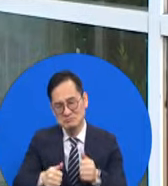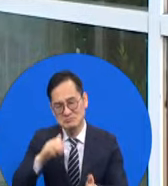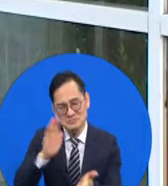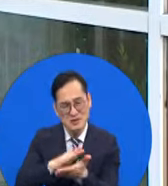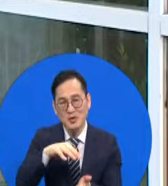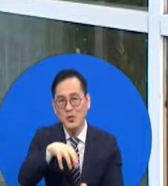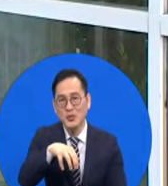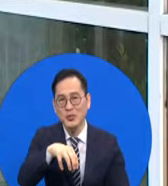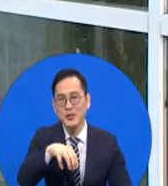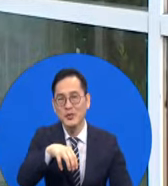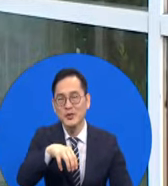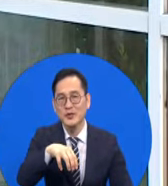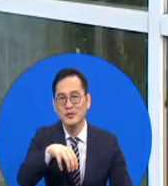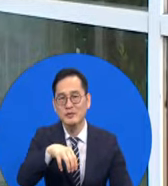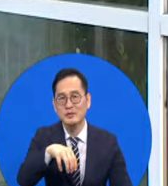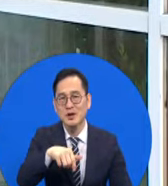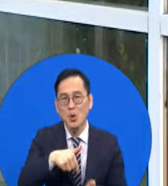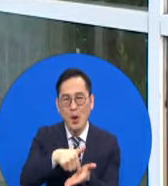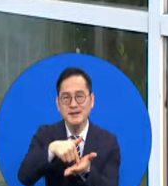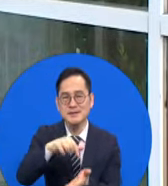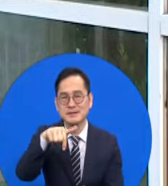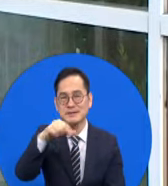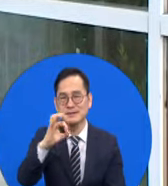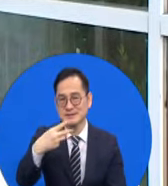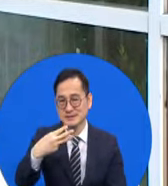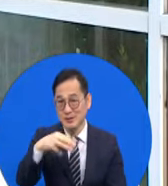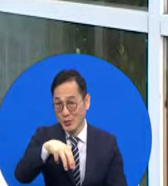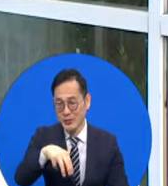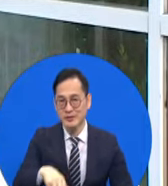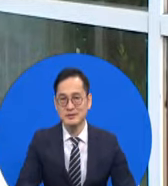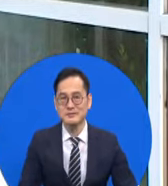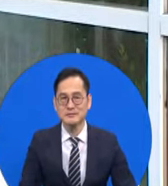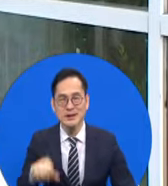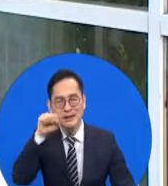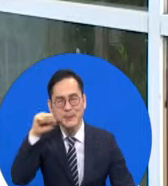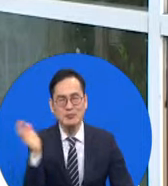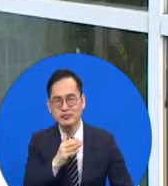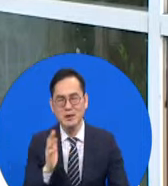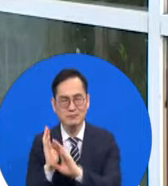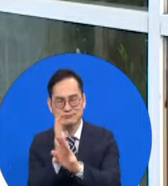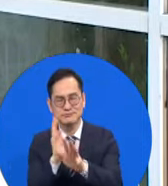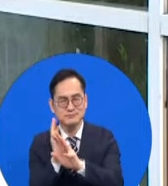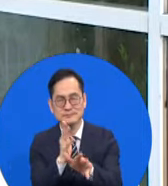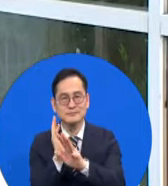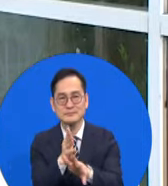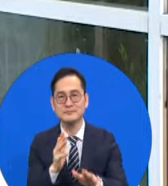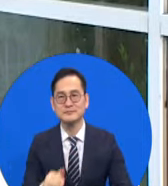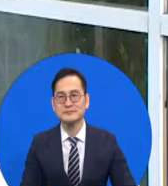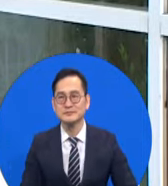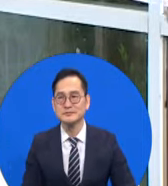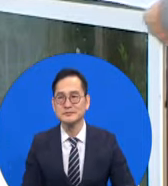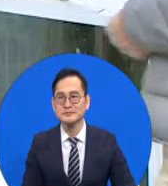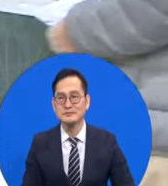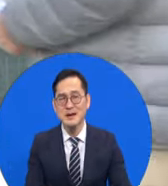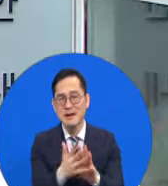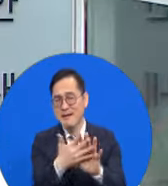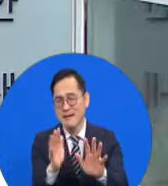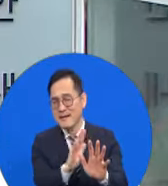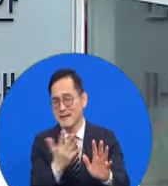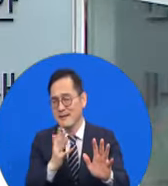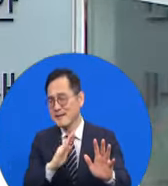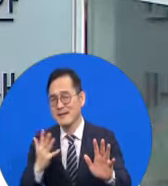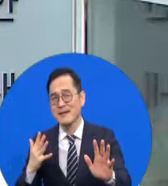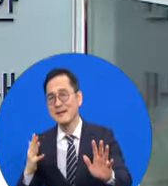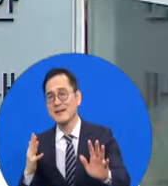지역구 광진을인데요. 이른 아침부터 투표소로 많은 시민들이 몰려들면서 한때는 출입국 바깥까지